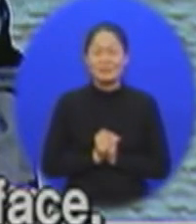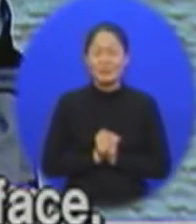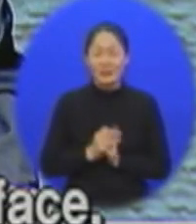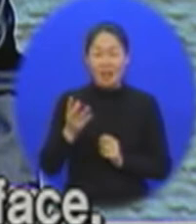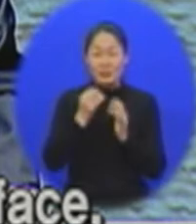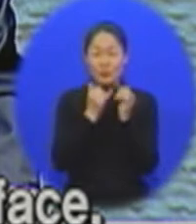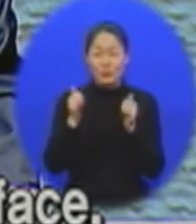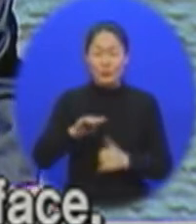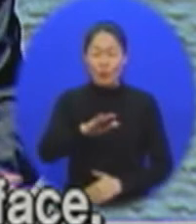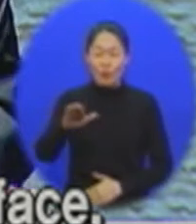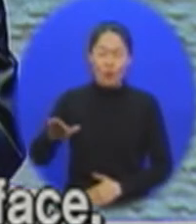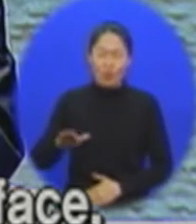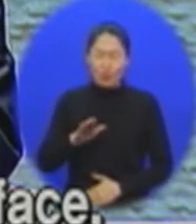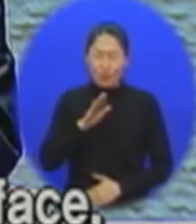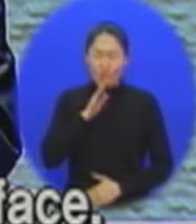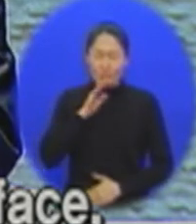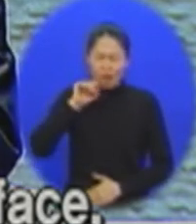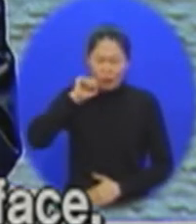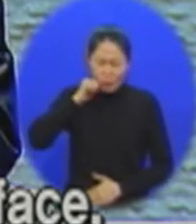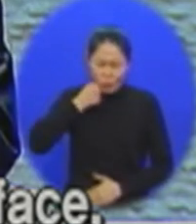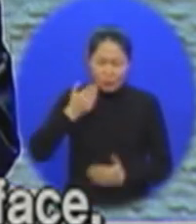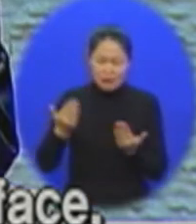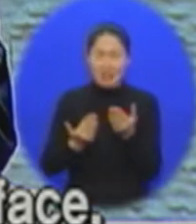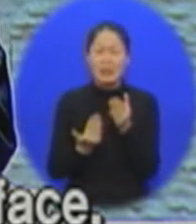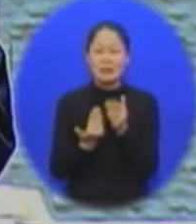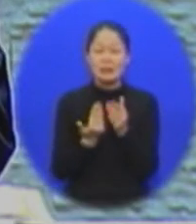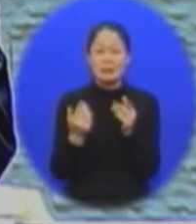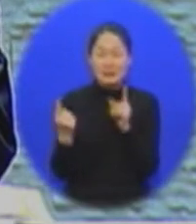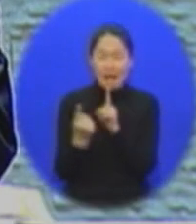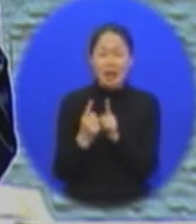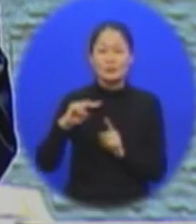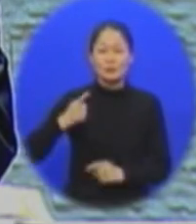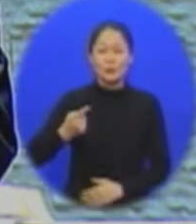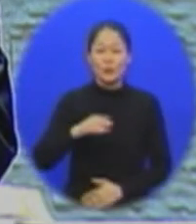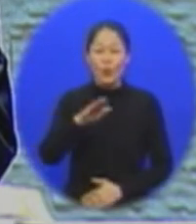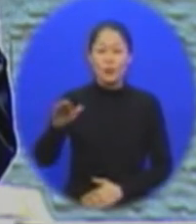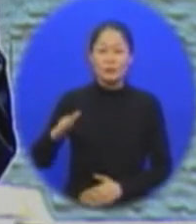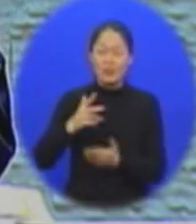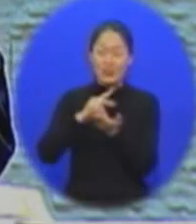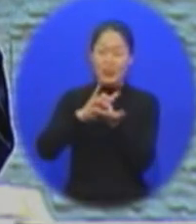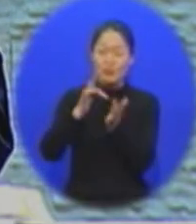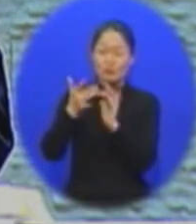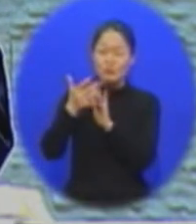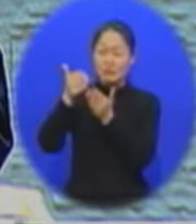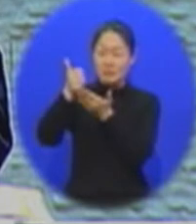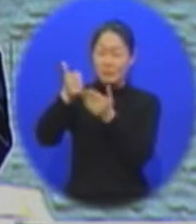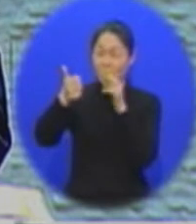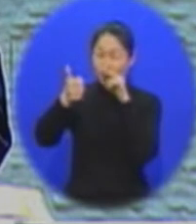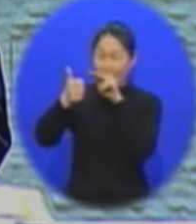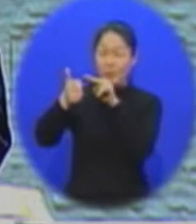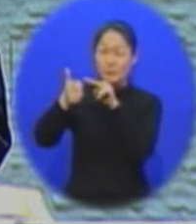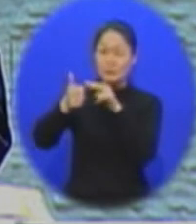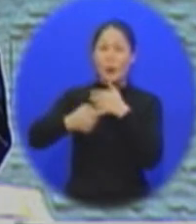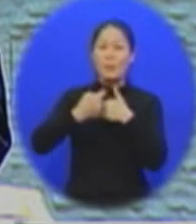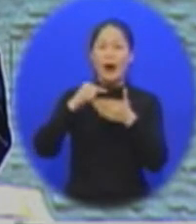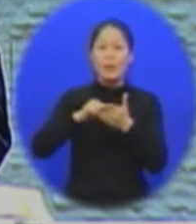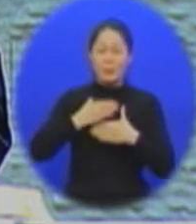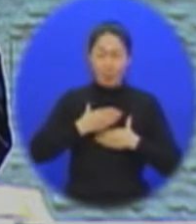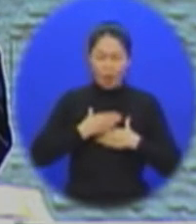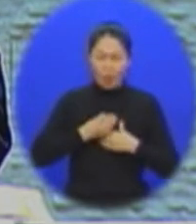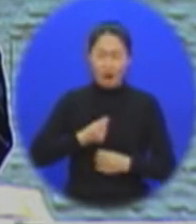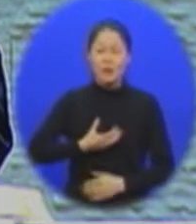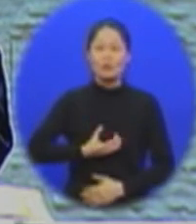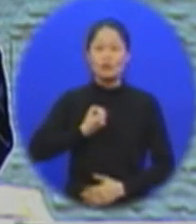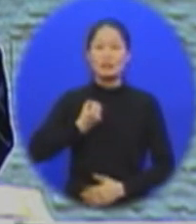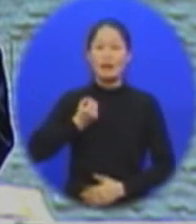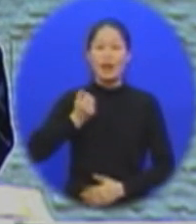성도 여러분 아무리 어려운 일 당했다 하더라도 여러분이 예수님을 바라보면서 마음의 평안을 누리게 되면